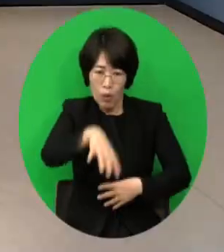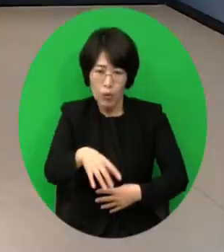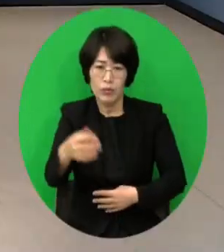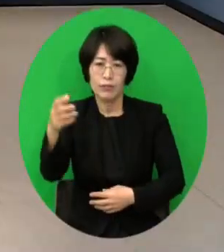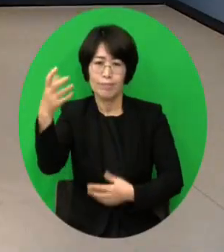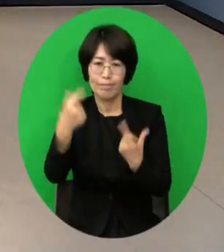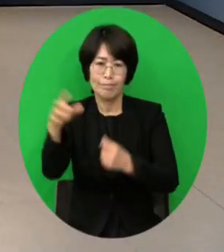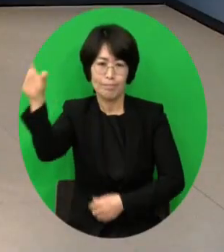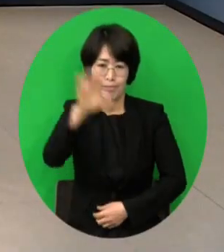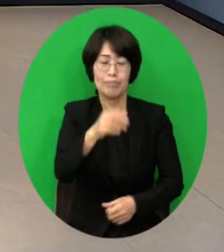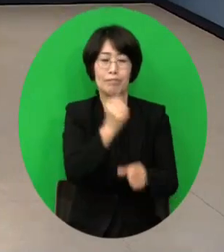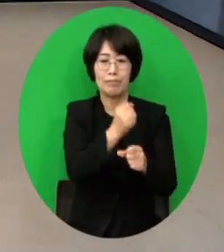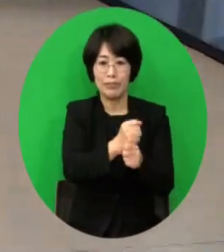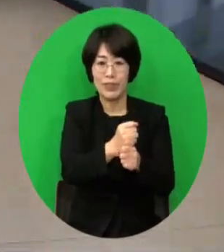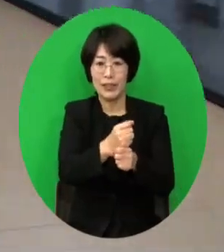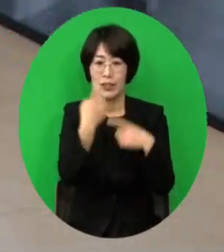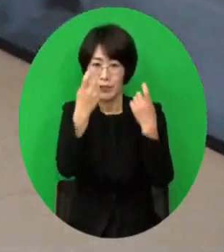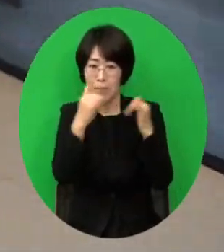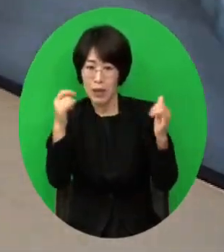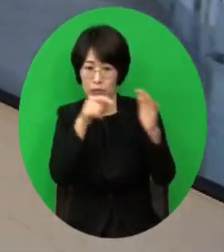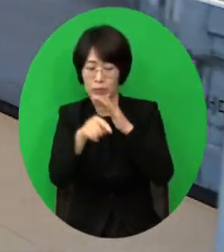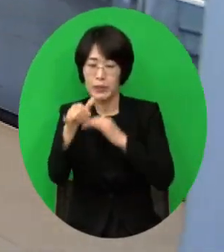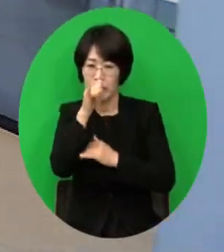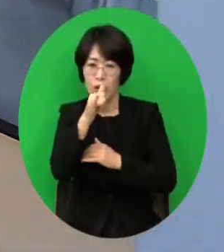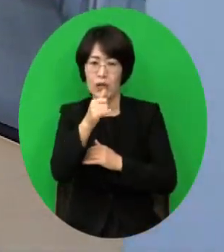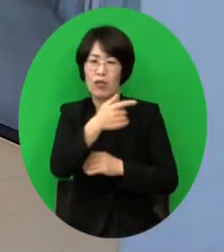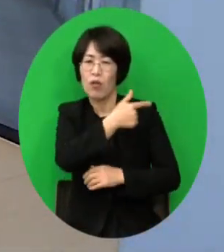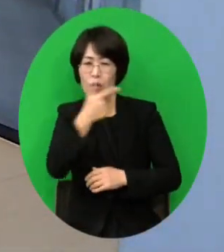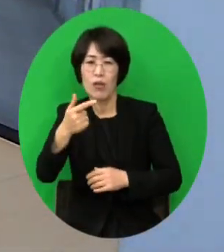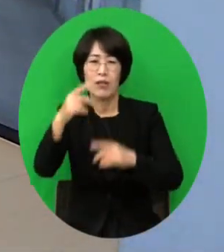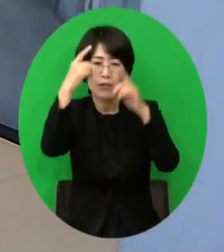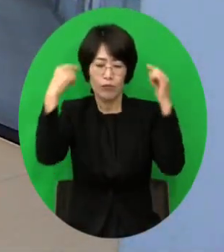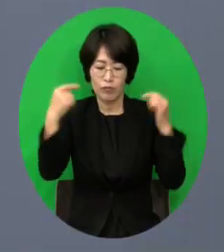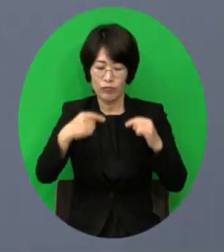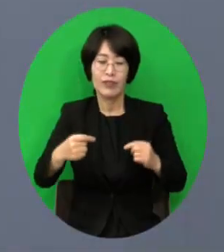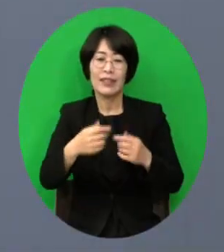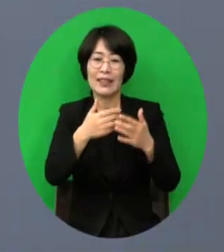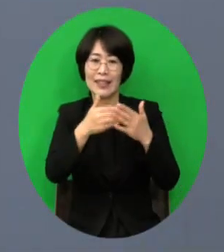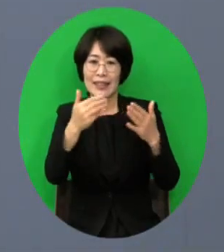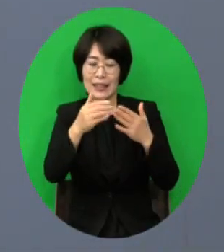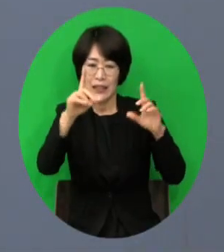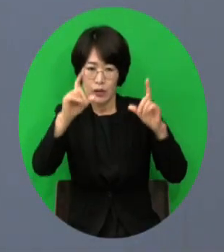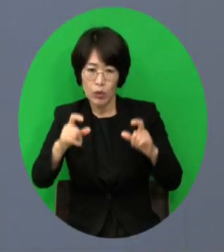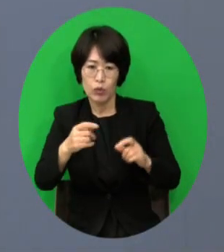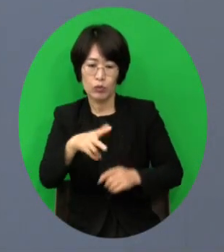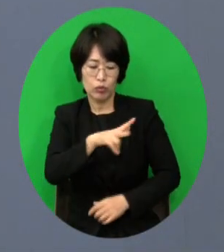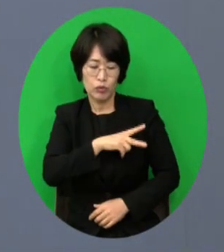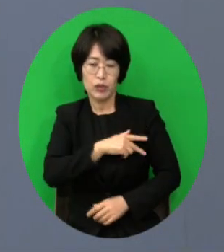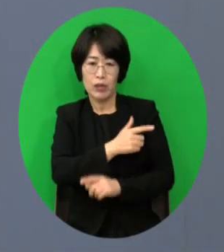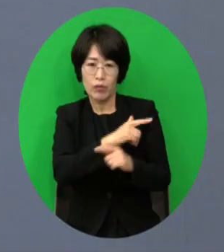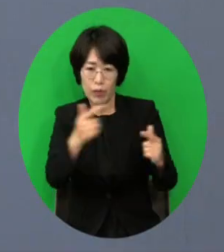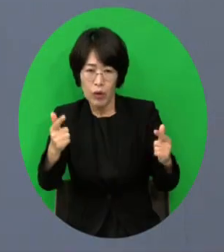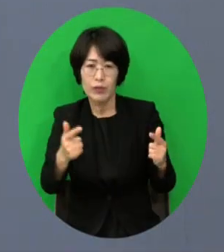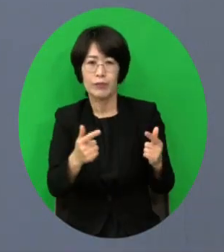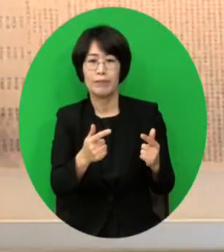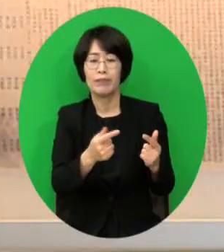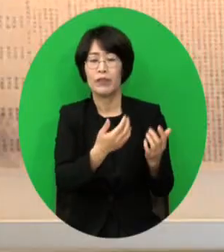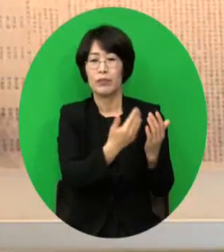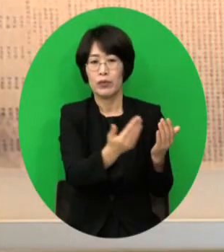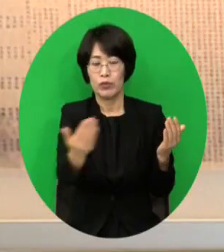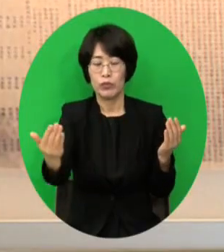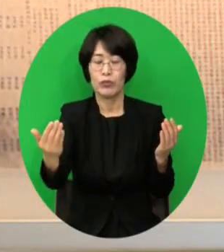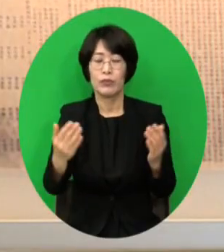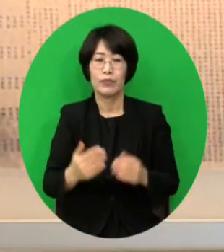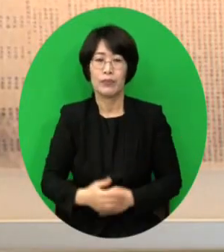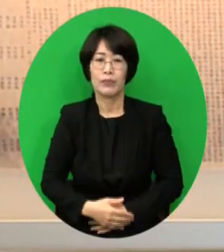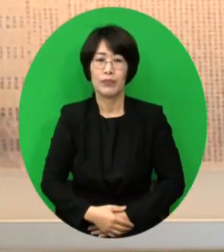맞습니다. 기념관에는 선생의 대형 사진과 업적, 대한민국 정부가 수여한 훈장증 등 다양한 기록물들이